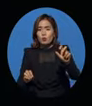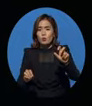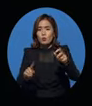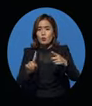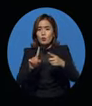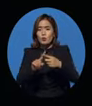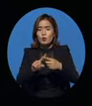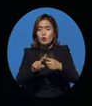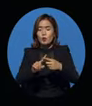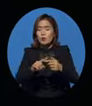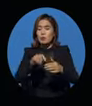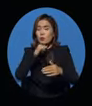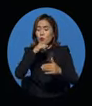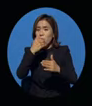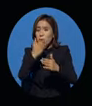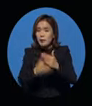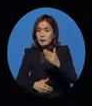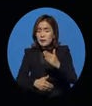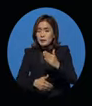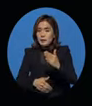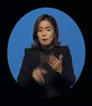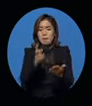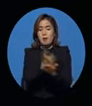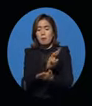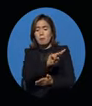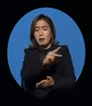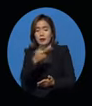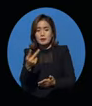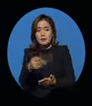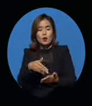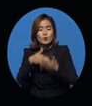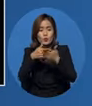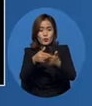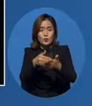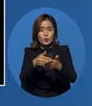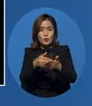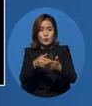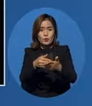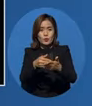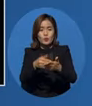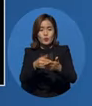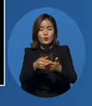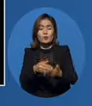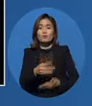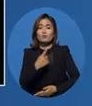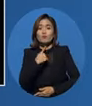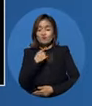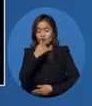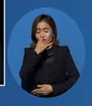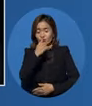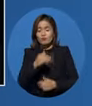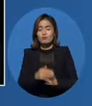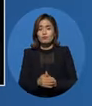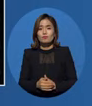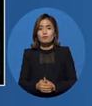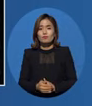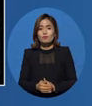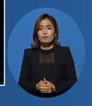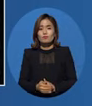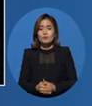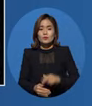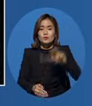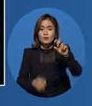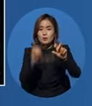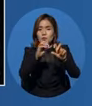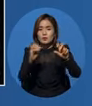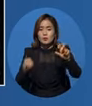감사하는 조항을 개정해 달라 이렇게 요청했다 고 공식적으로 들었습니다 25%